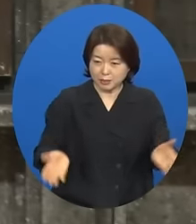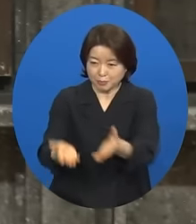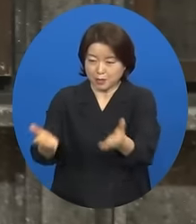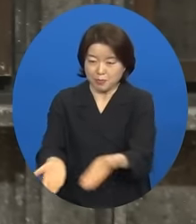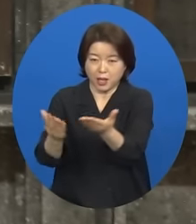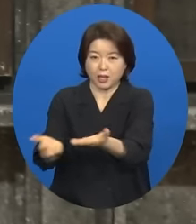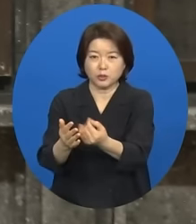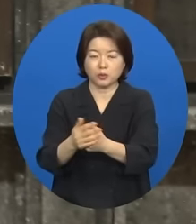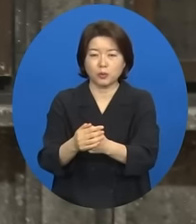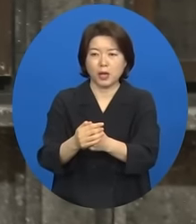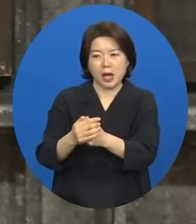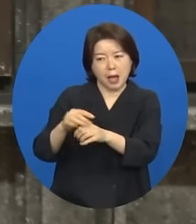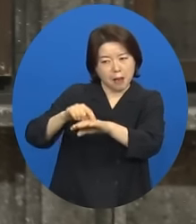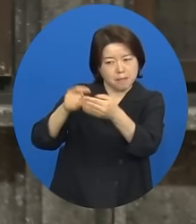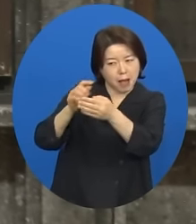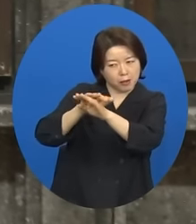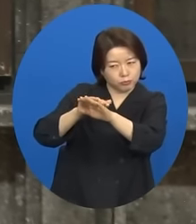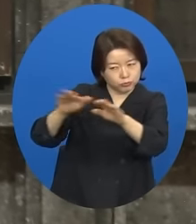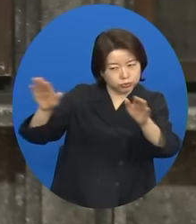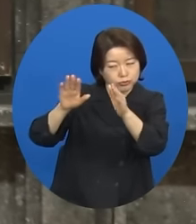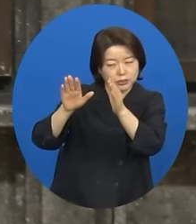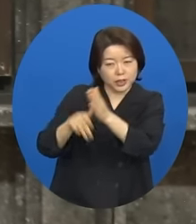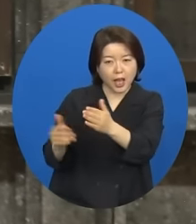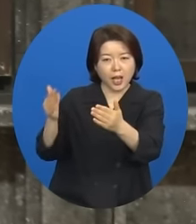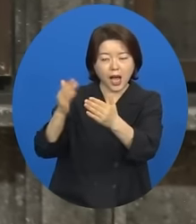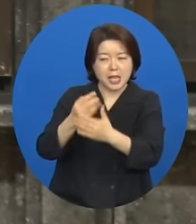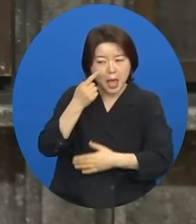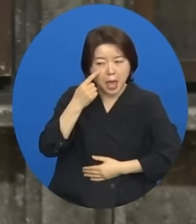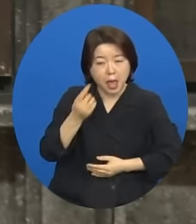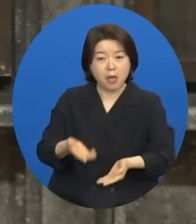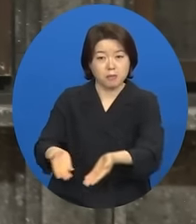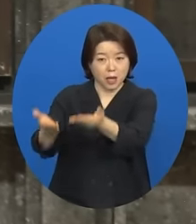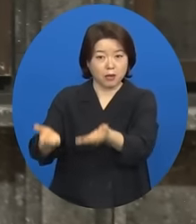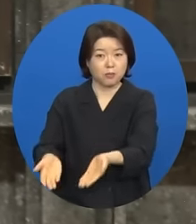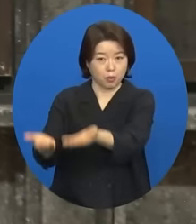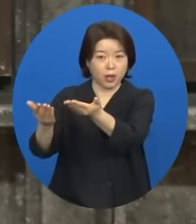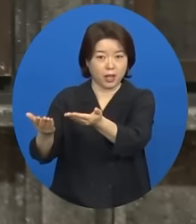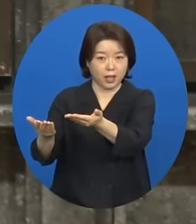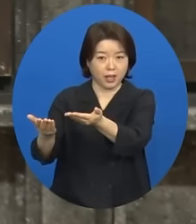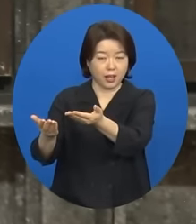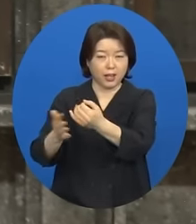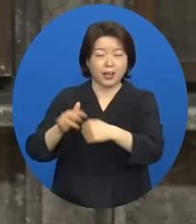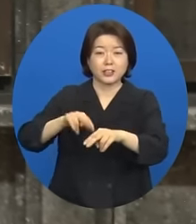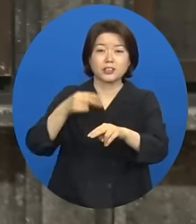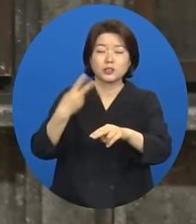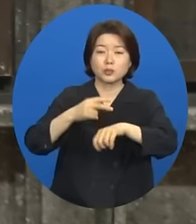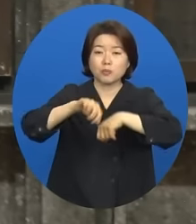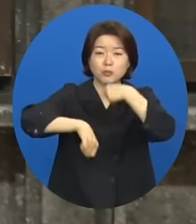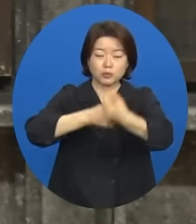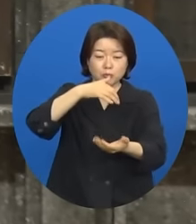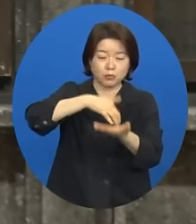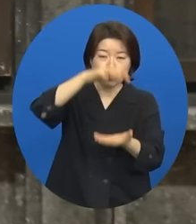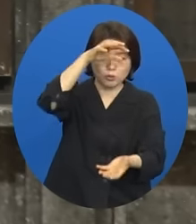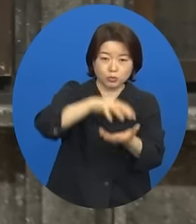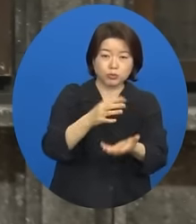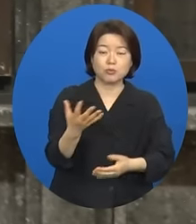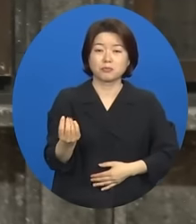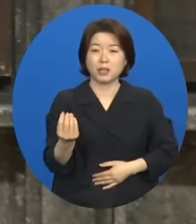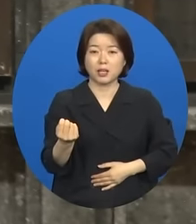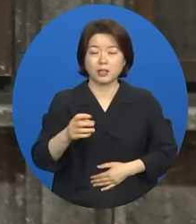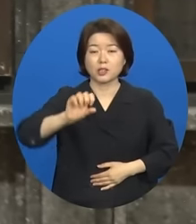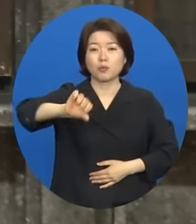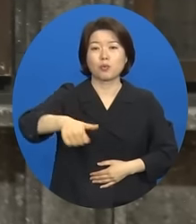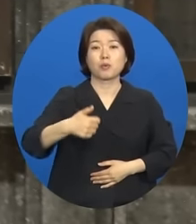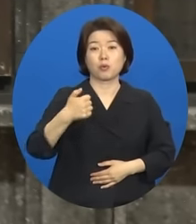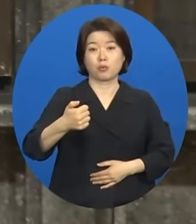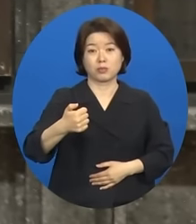하자. 이것이 야곱의 근성입니다. 그렇게 해서 보내는 선물의 동물이 몇 마리인 줄 아십니까?